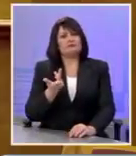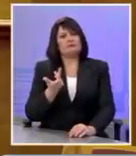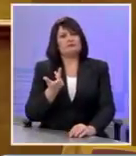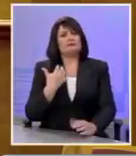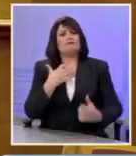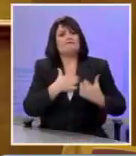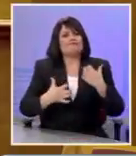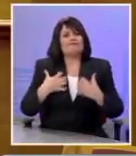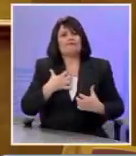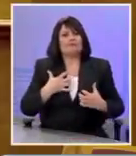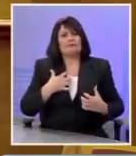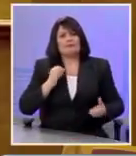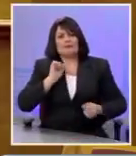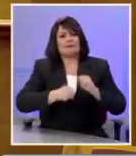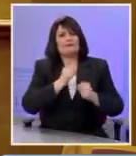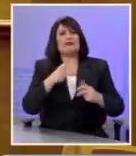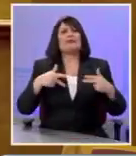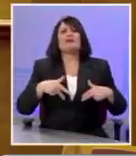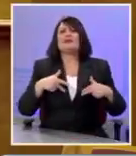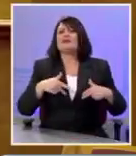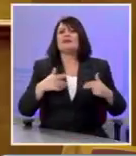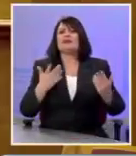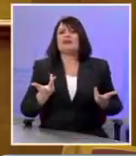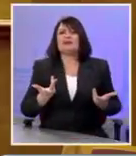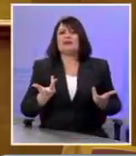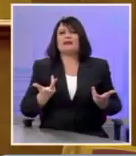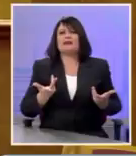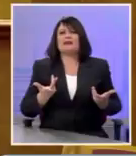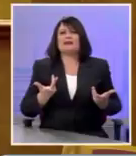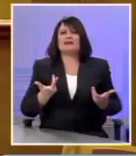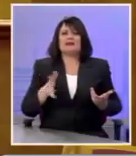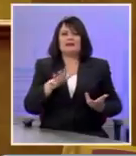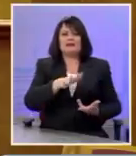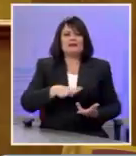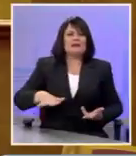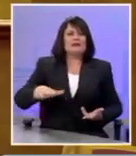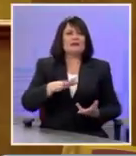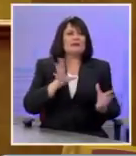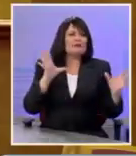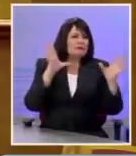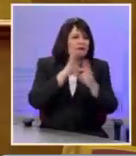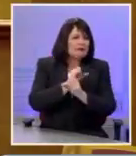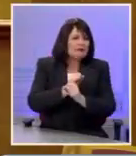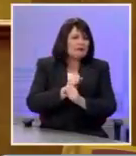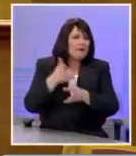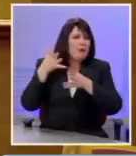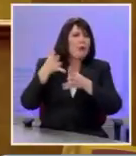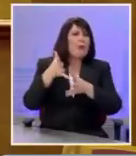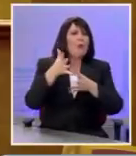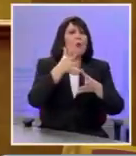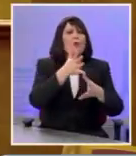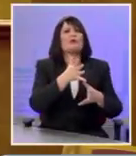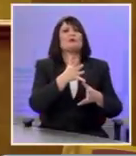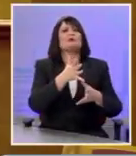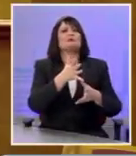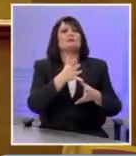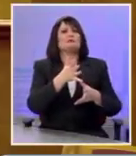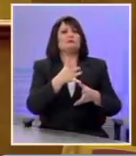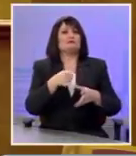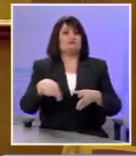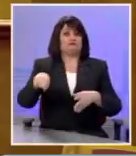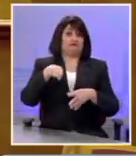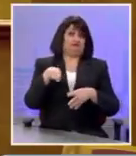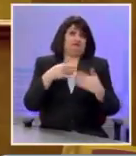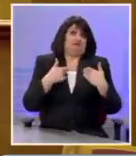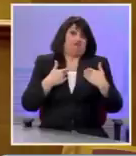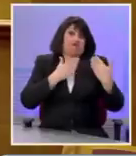την αγωνιώδη προσπάθεια της κυβέρνησης να συσκοτήσει, να εξαπατήσει και να ρίξει αλλού τις ευθύνες